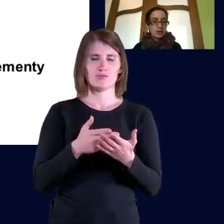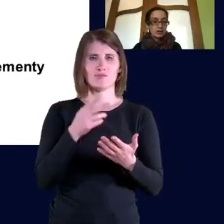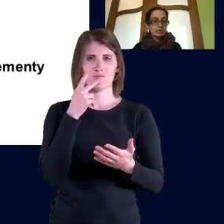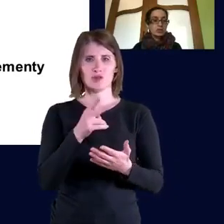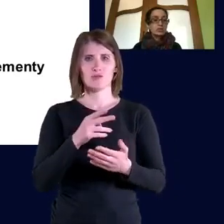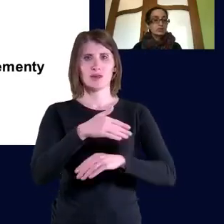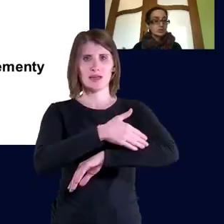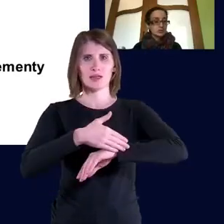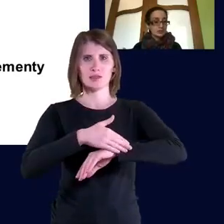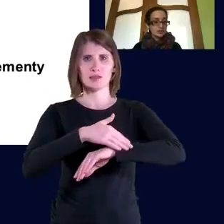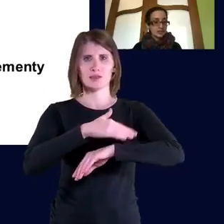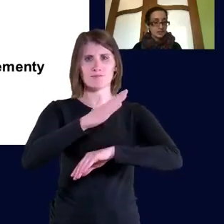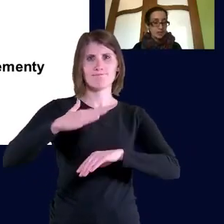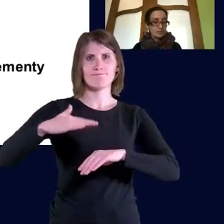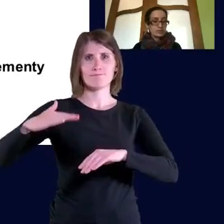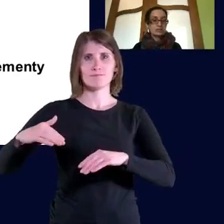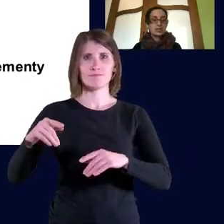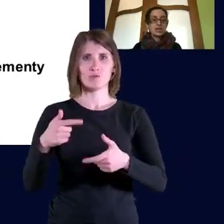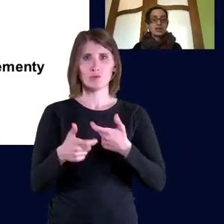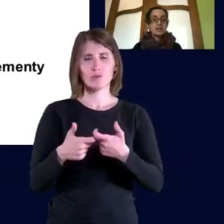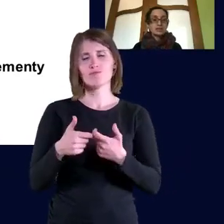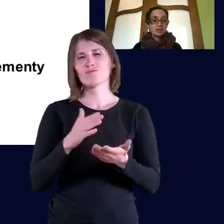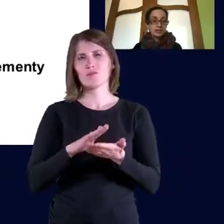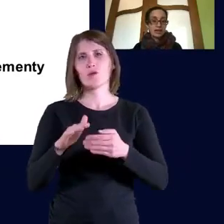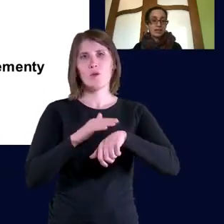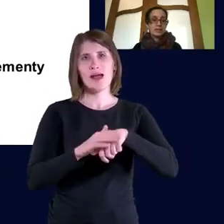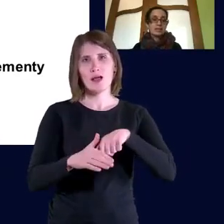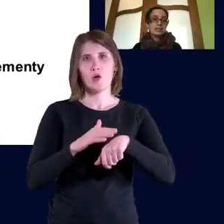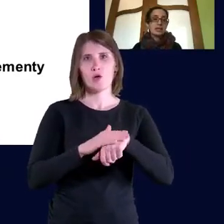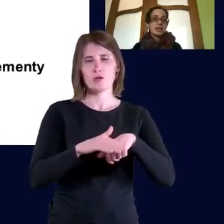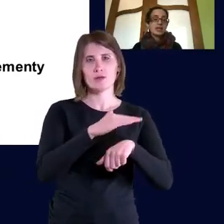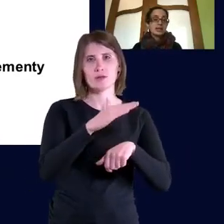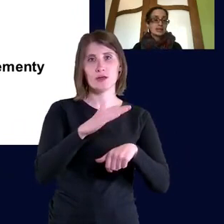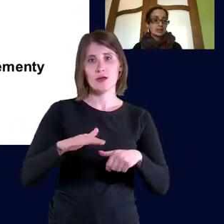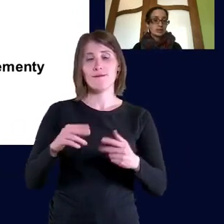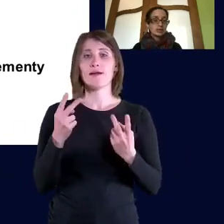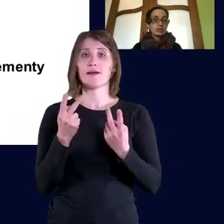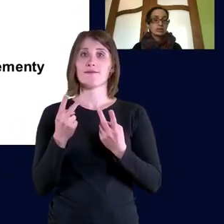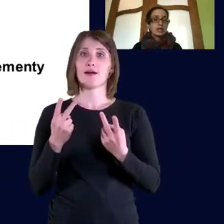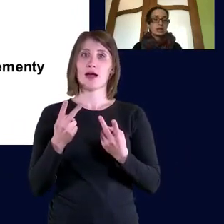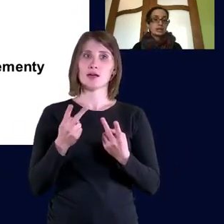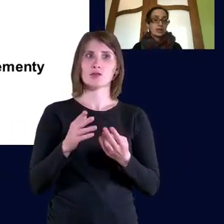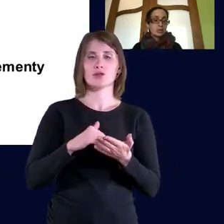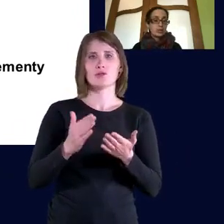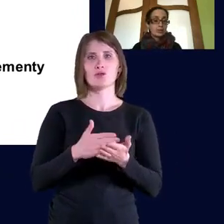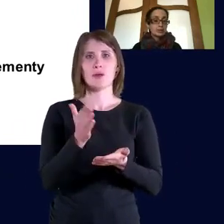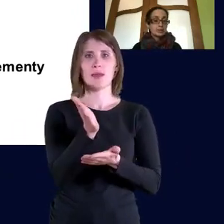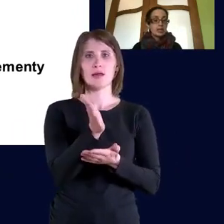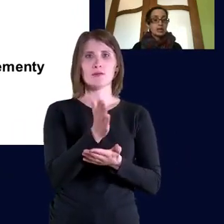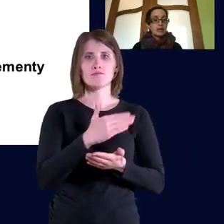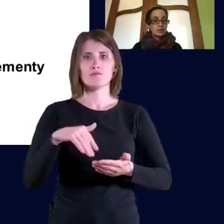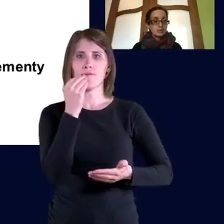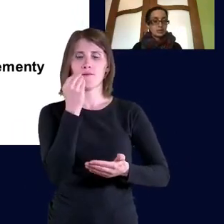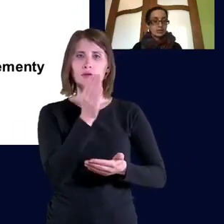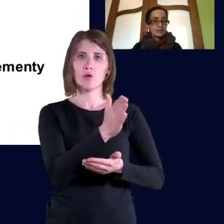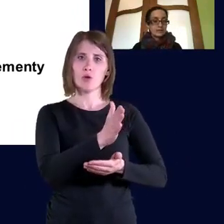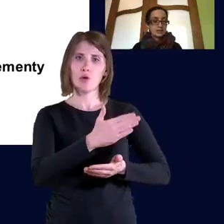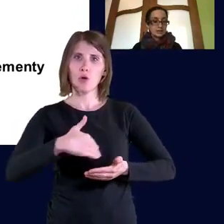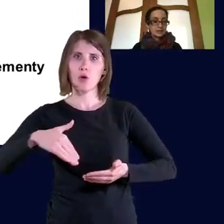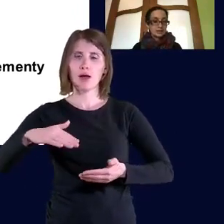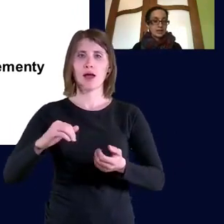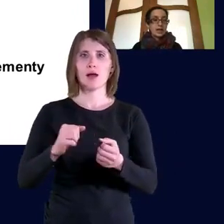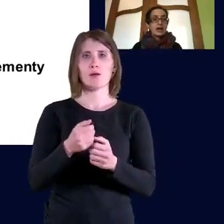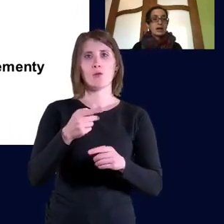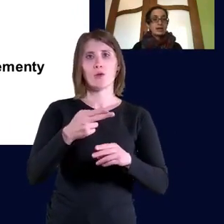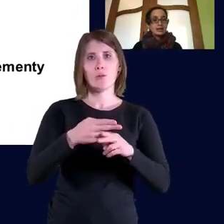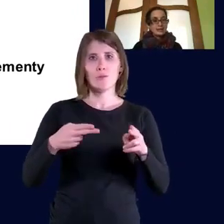niezłym bardziej łagodny oczywiście zaznaczamy wszystkie istotne elementy jak zatoki jak półwyspy wszystko